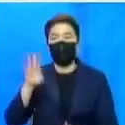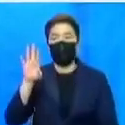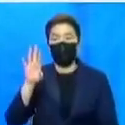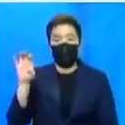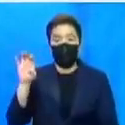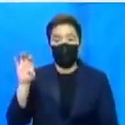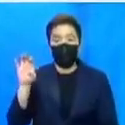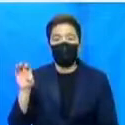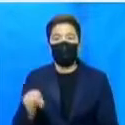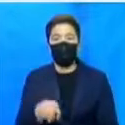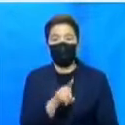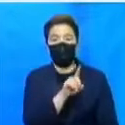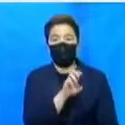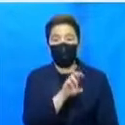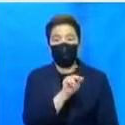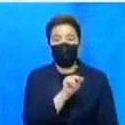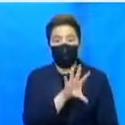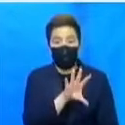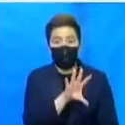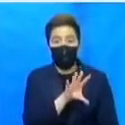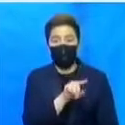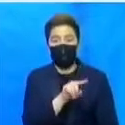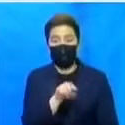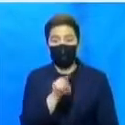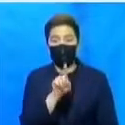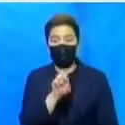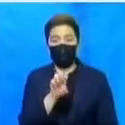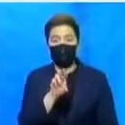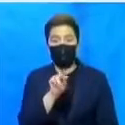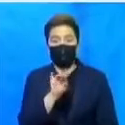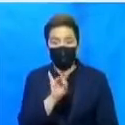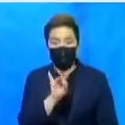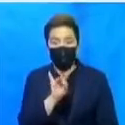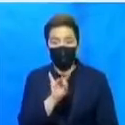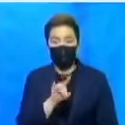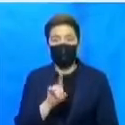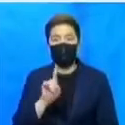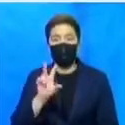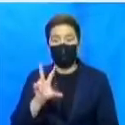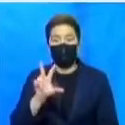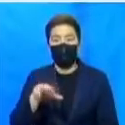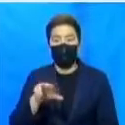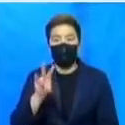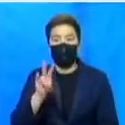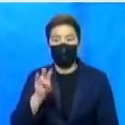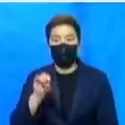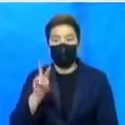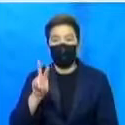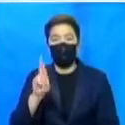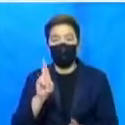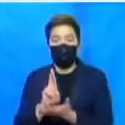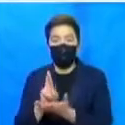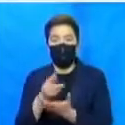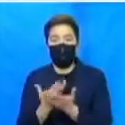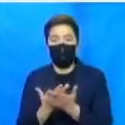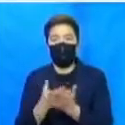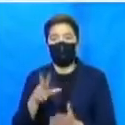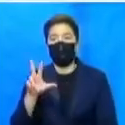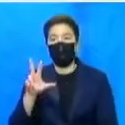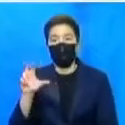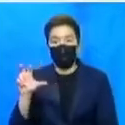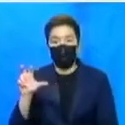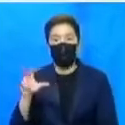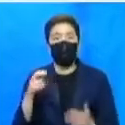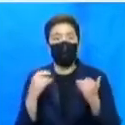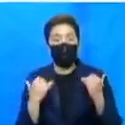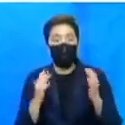าทและงวดที่135ถึงงวดที่138จำนวน 3,072 อันดับอันดับละ300บาท